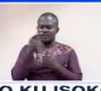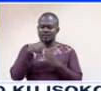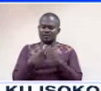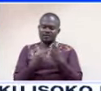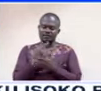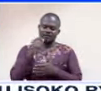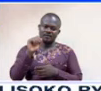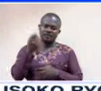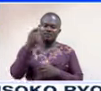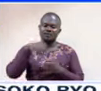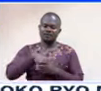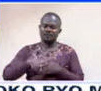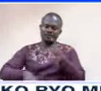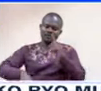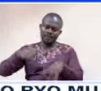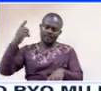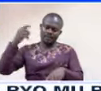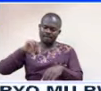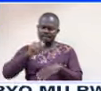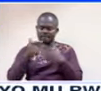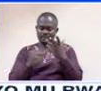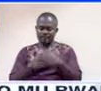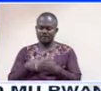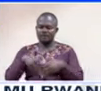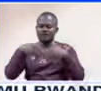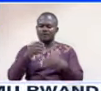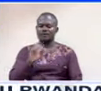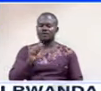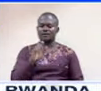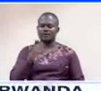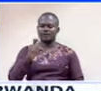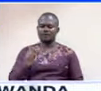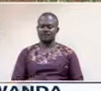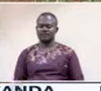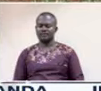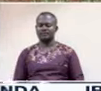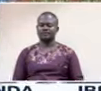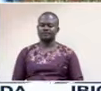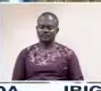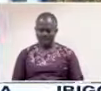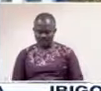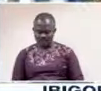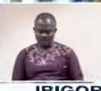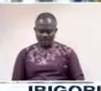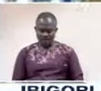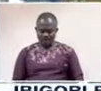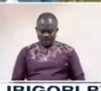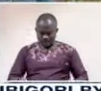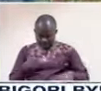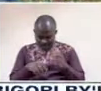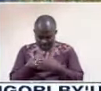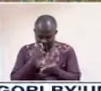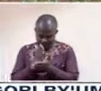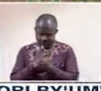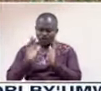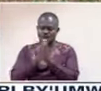baza ku isonga mu kwesa imihigo. Ibindi kuri inkuru tubigezweho na Calixte Kaberuka. Ariko peno akavura karimo kanago ariko nakomye